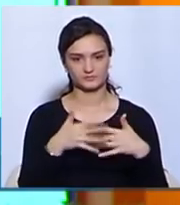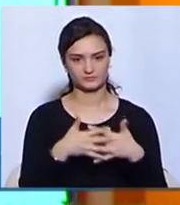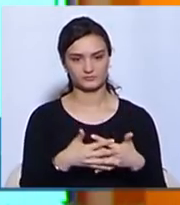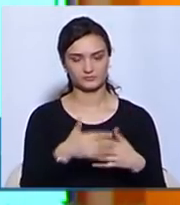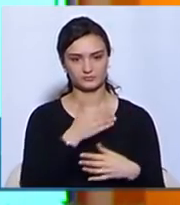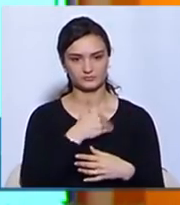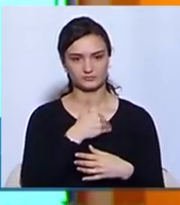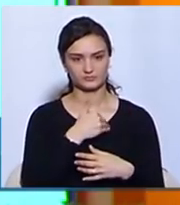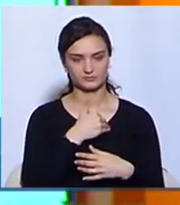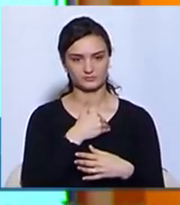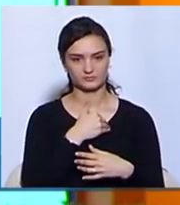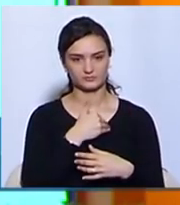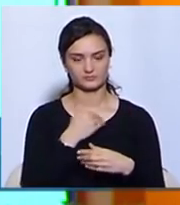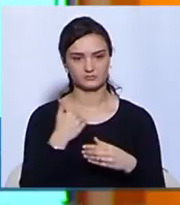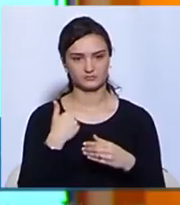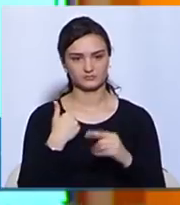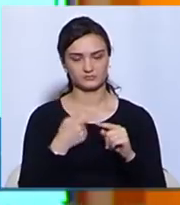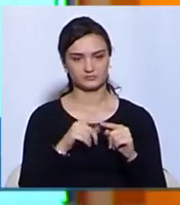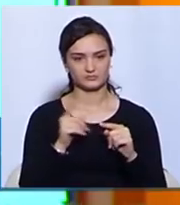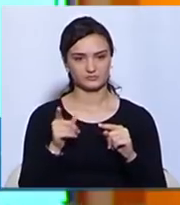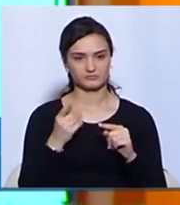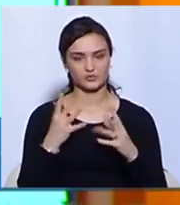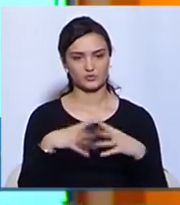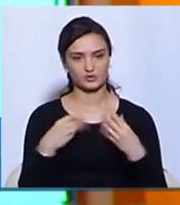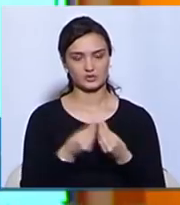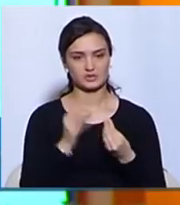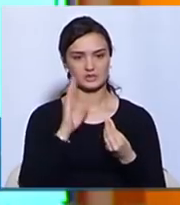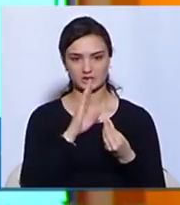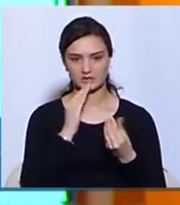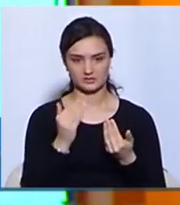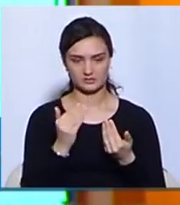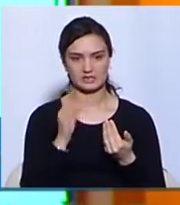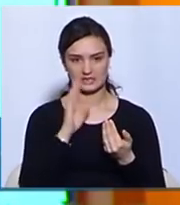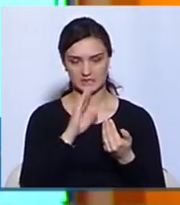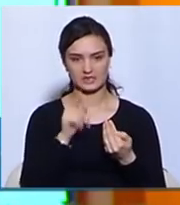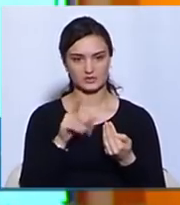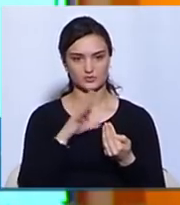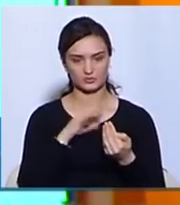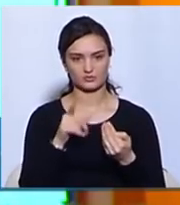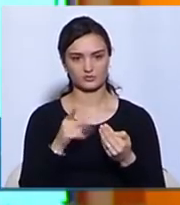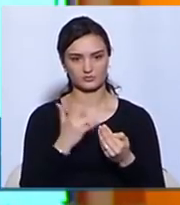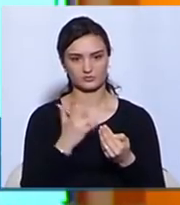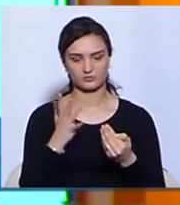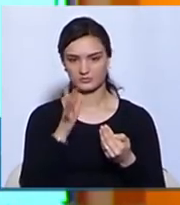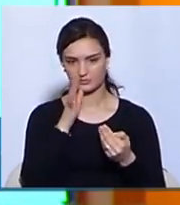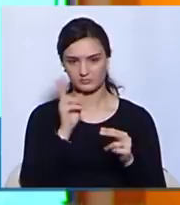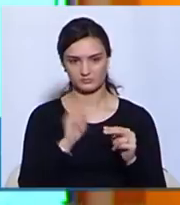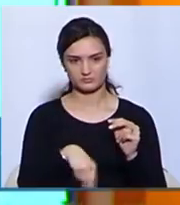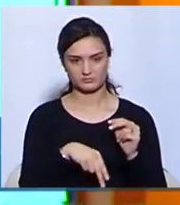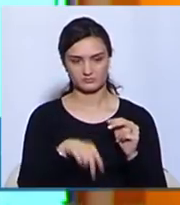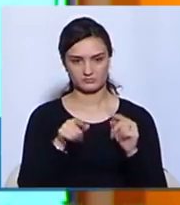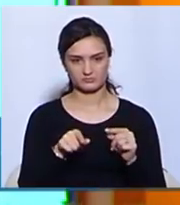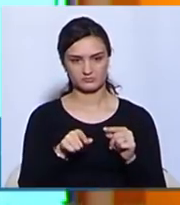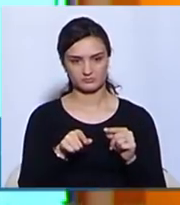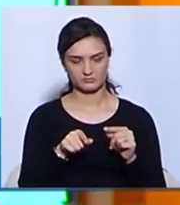შვილოსნობას და აღმოჩნდა, რომ მის ოჯახში დედიკოს, ანუ დედას 35 წლის ასაკში დაუდგა